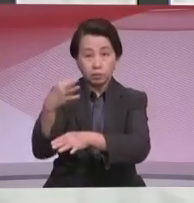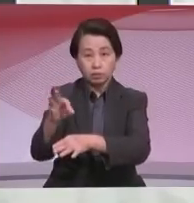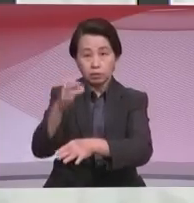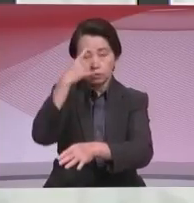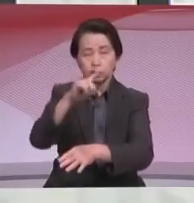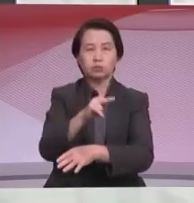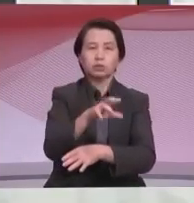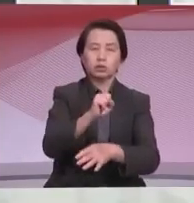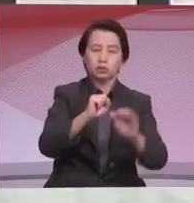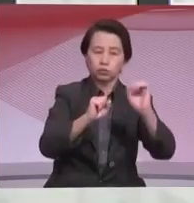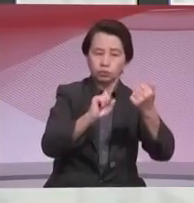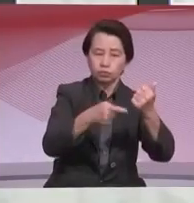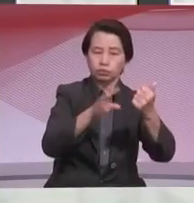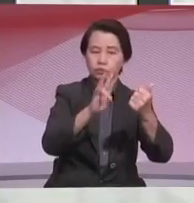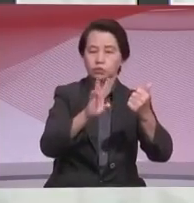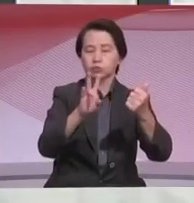bagi kes